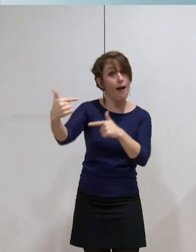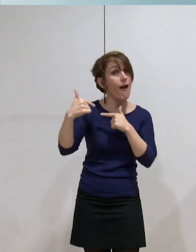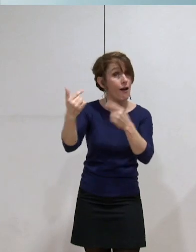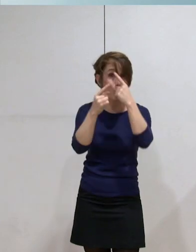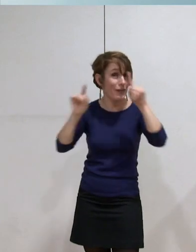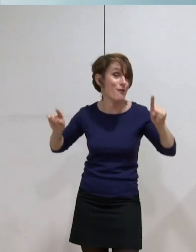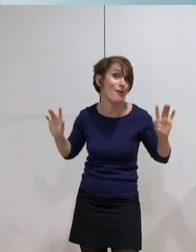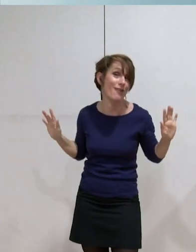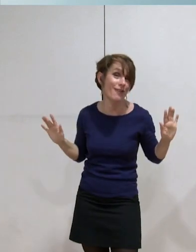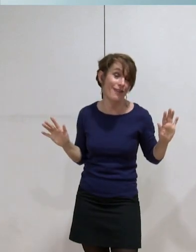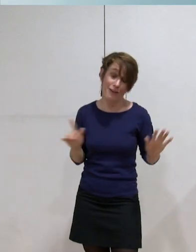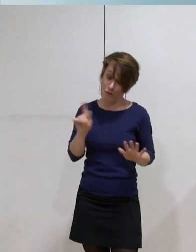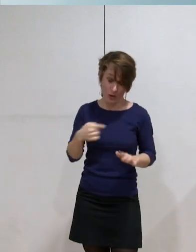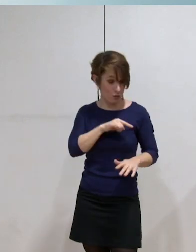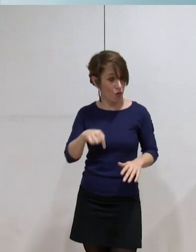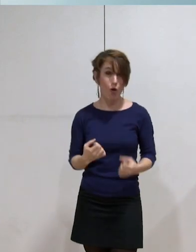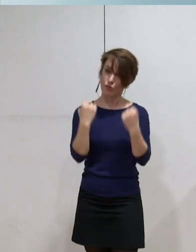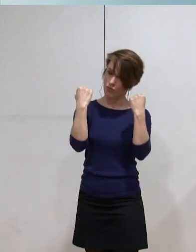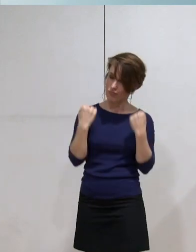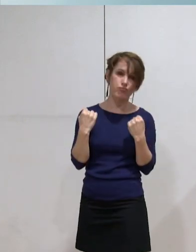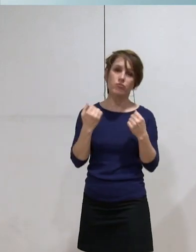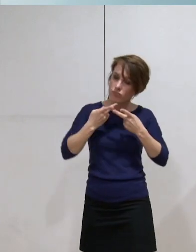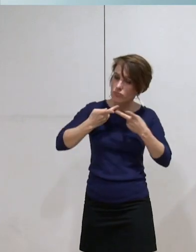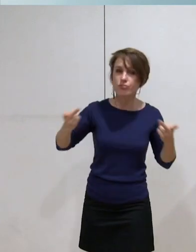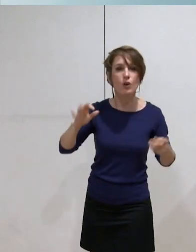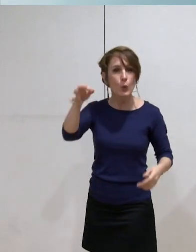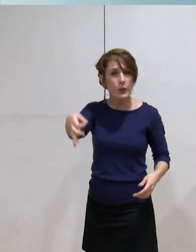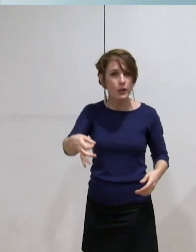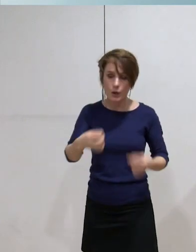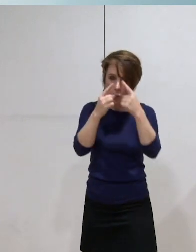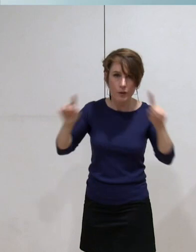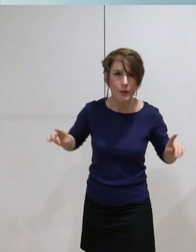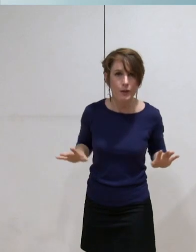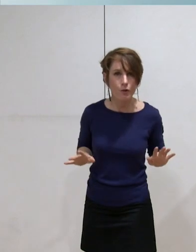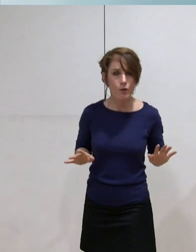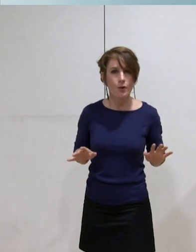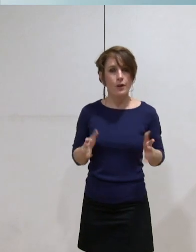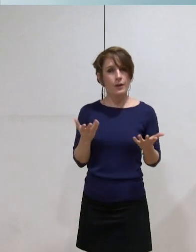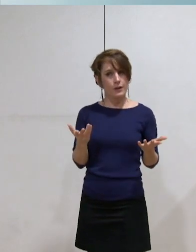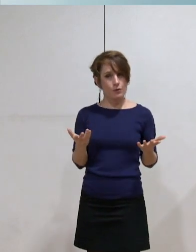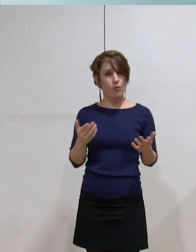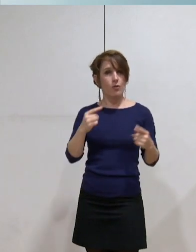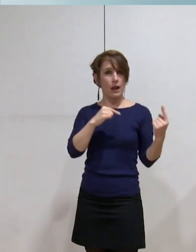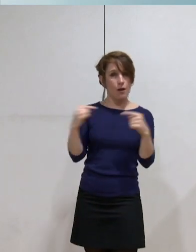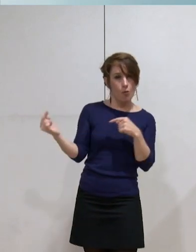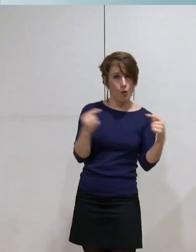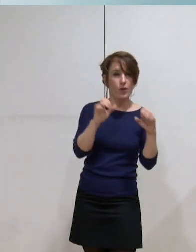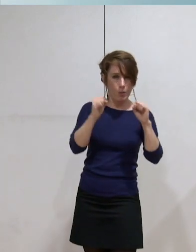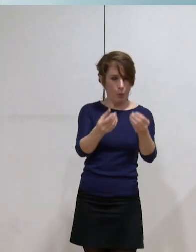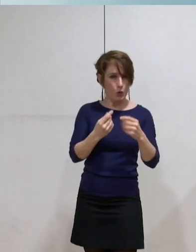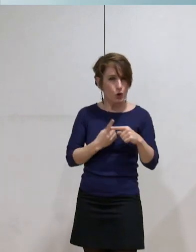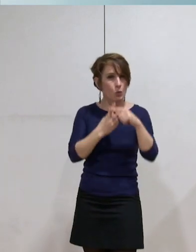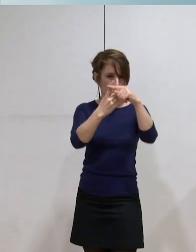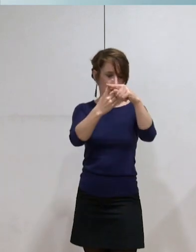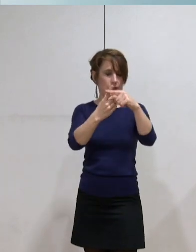sans dire nous l'assumons nous le revendiquons et euh ce débat est fécond lorsqu'il nous permet de bousculer nos habitudes